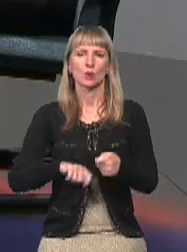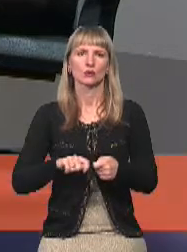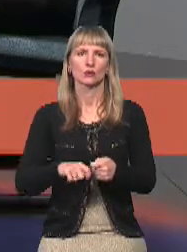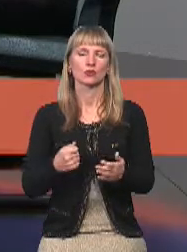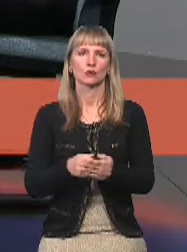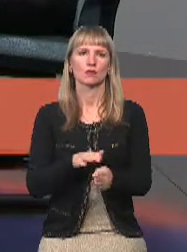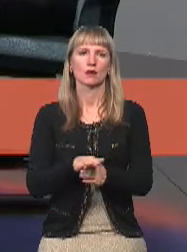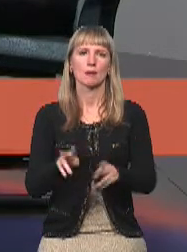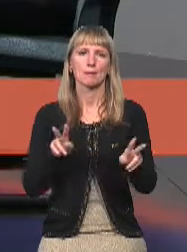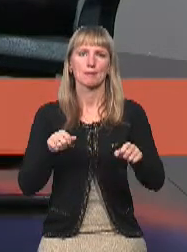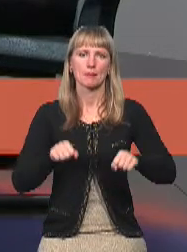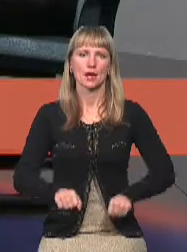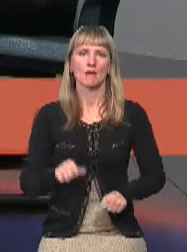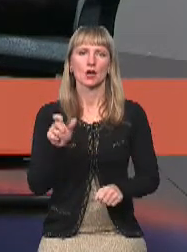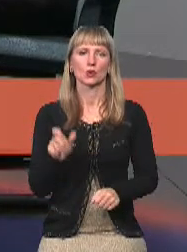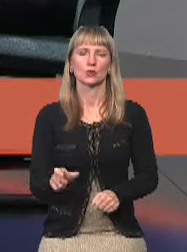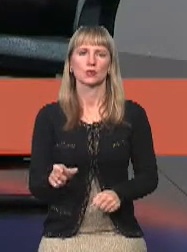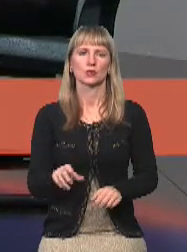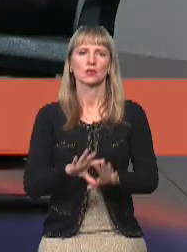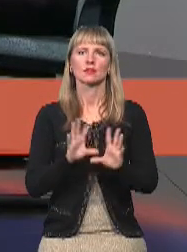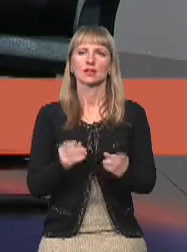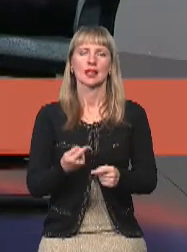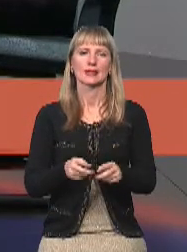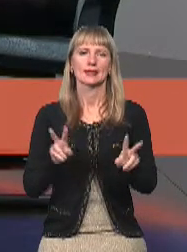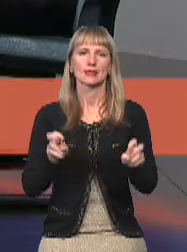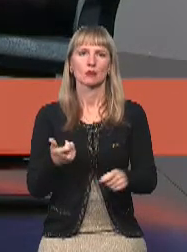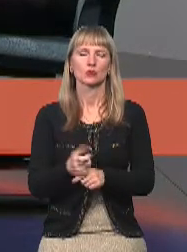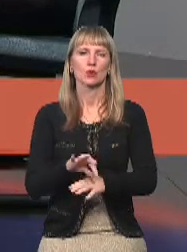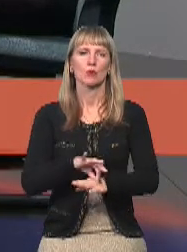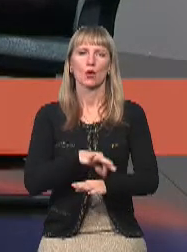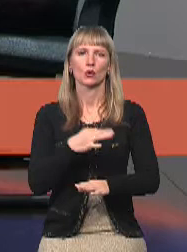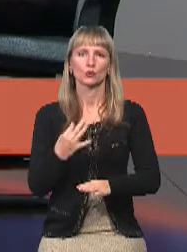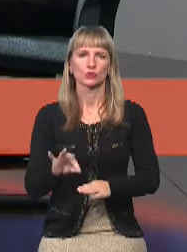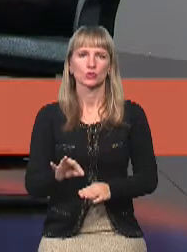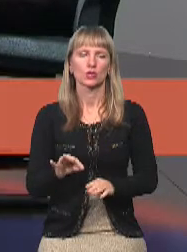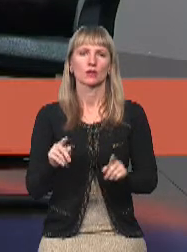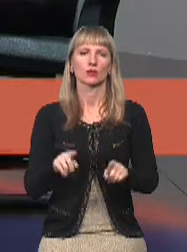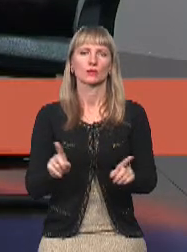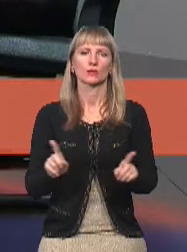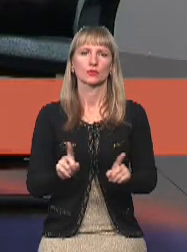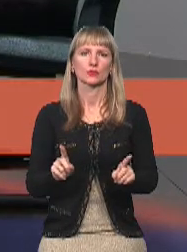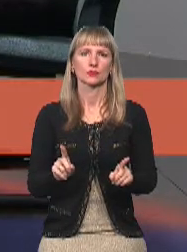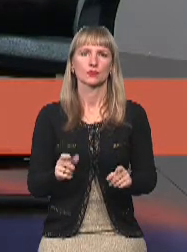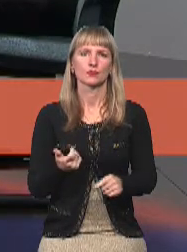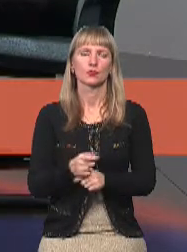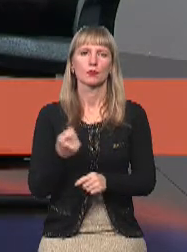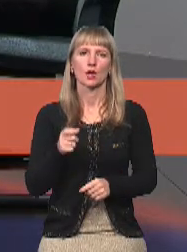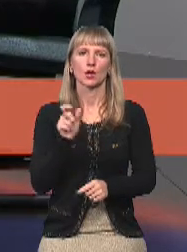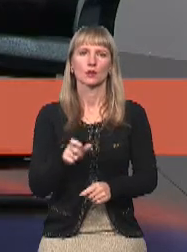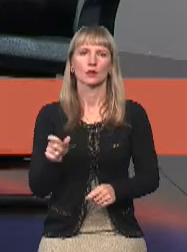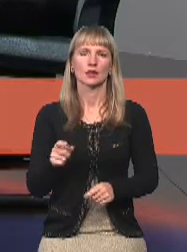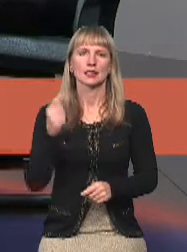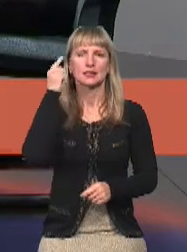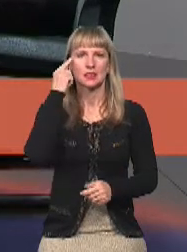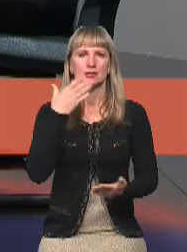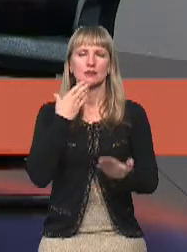щодо дотримання прав людини. Ви знаєте, взагалі ця тема, вона дуже болюча, тому що дуже мало людей взагалі